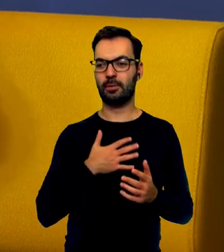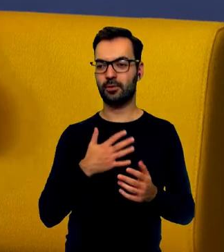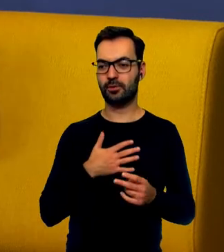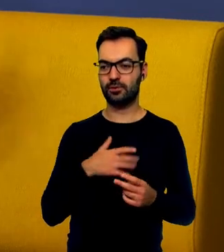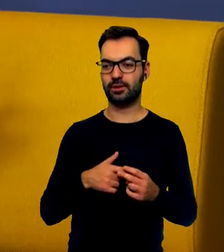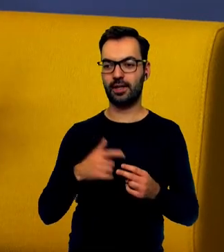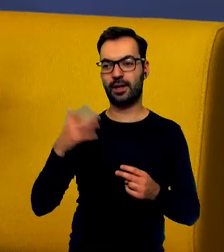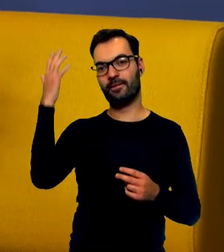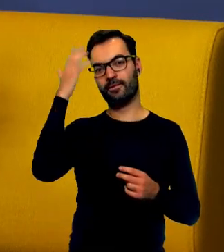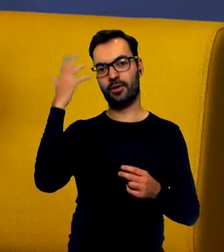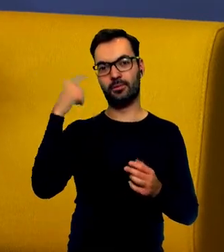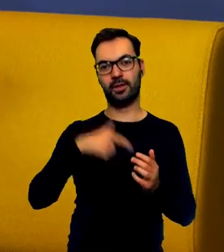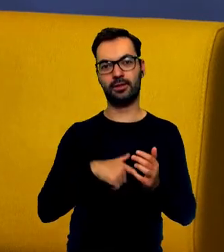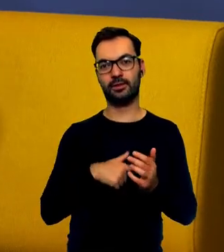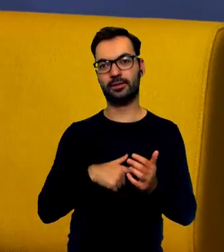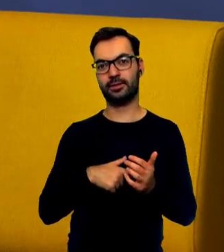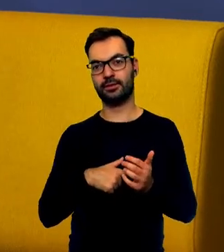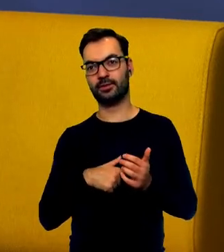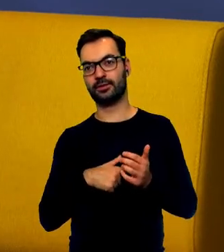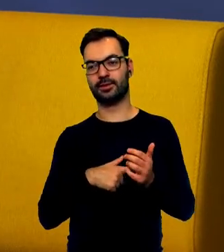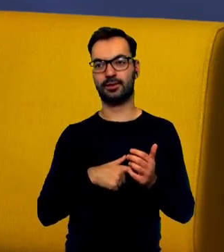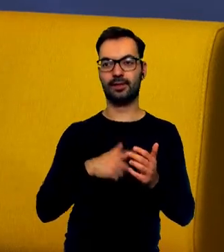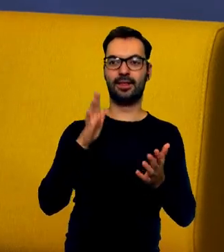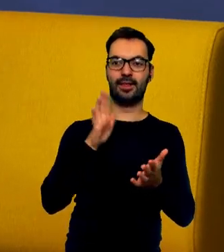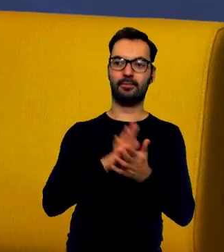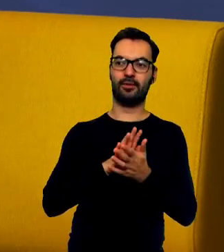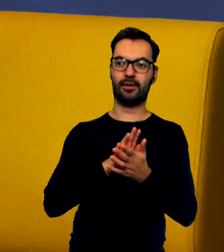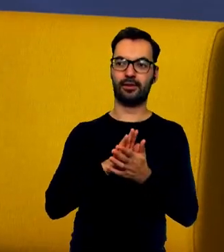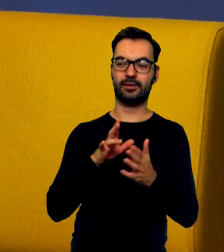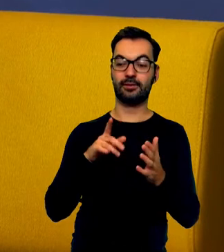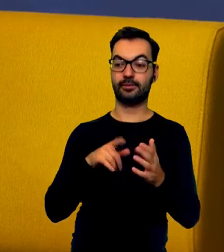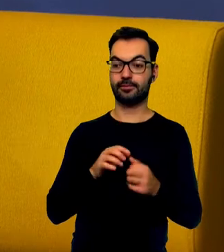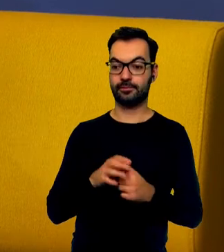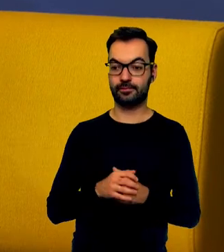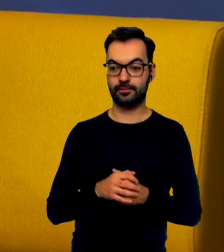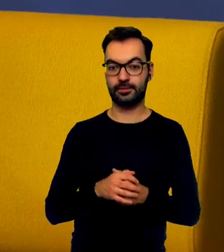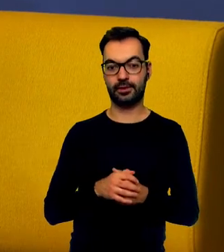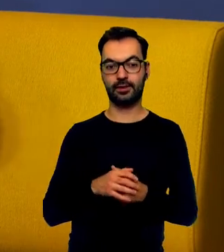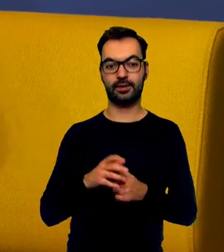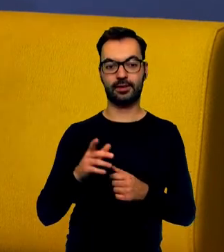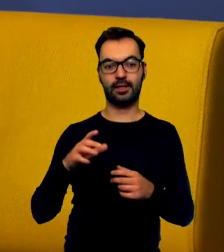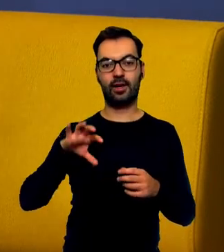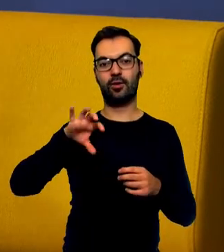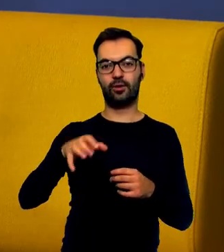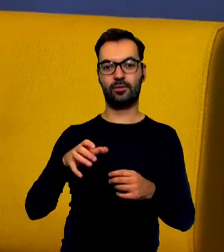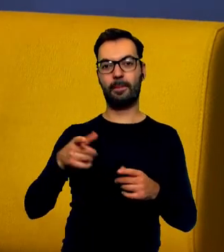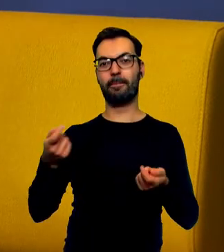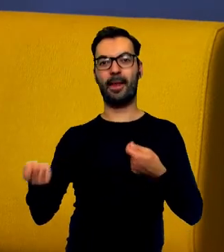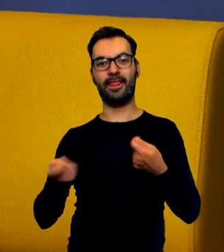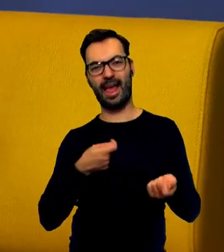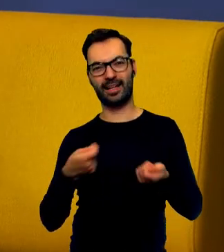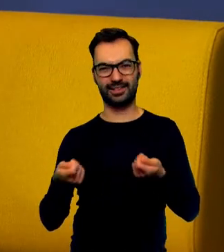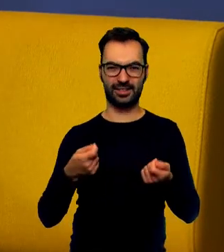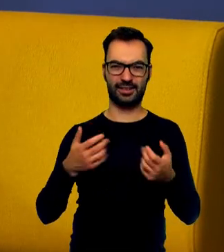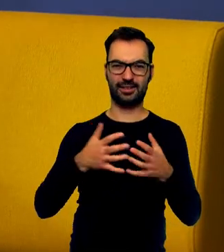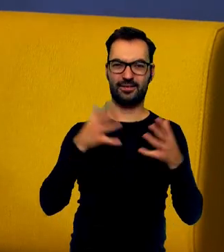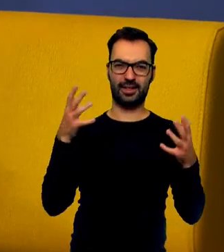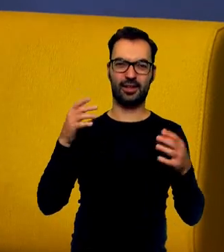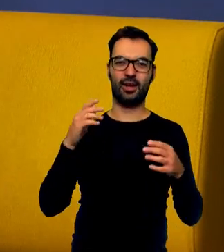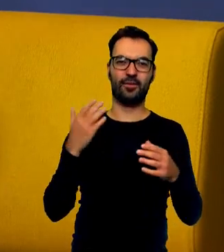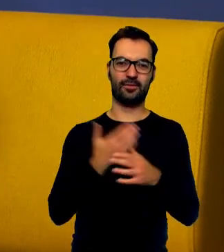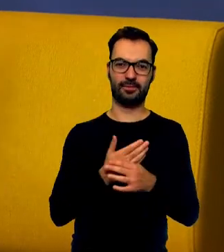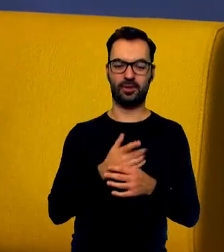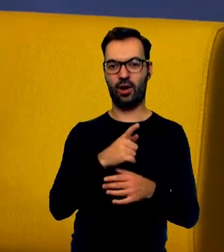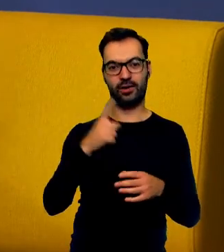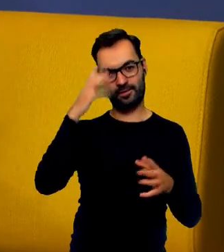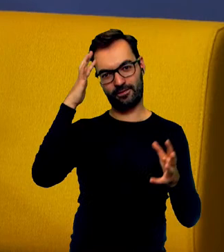to wyobrażenie takie, wiesz, też moim zdaniem w dużym stopniu charakterystyczne właśnie dla pewnej kasty menedżerskiej w dużych medialnych korporacjach.